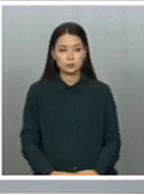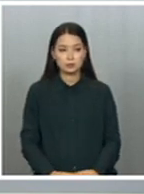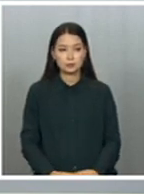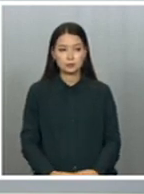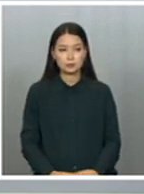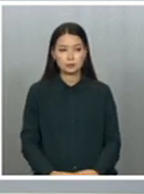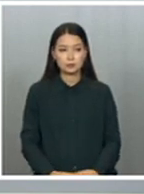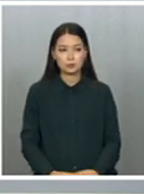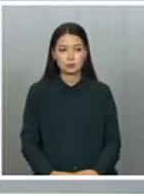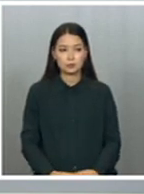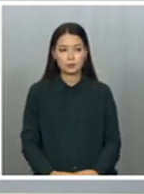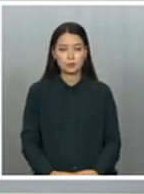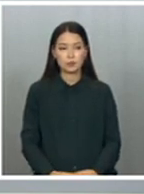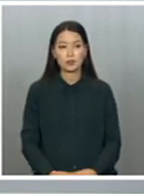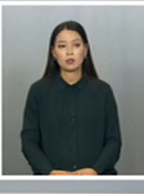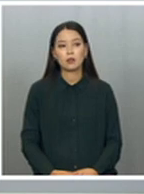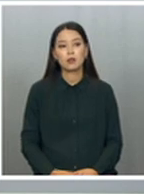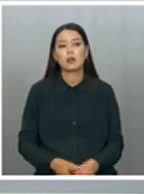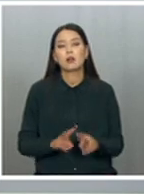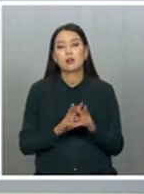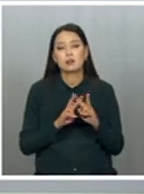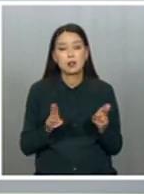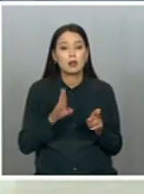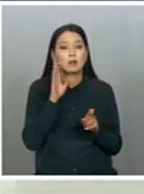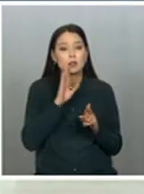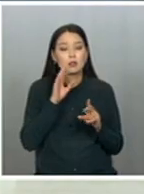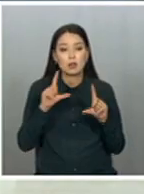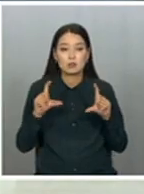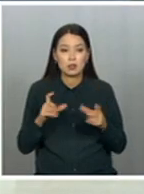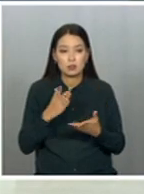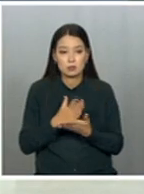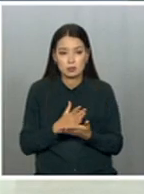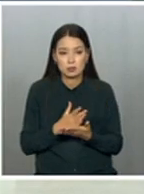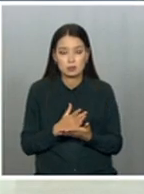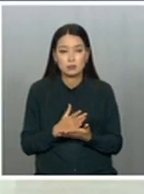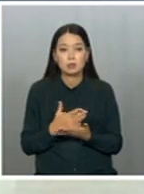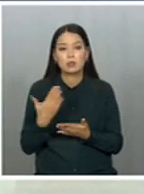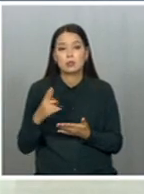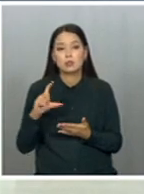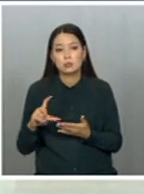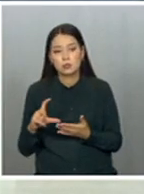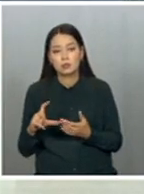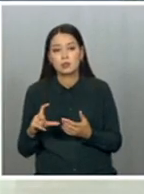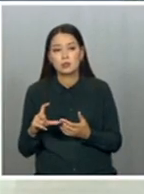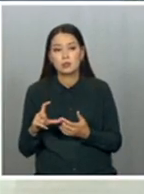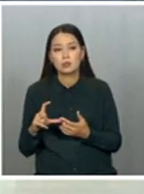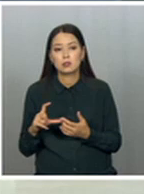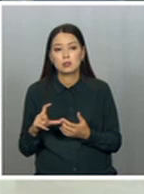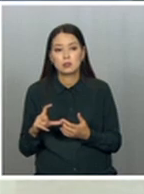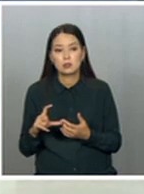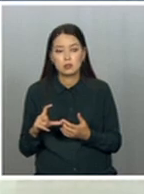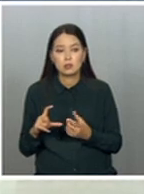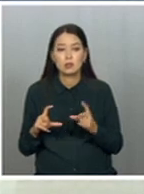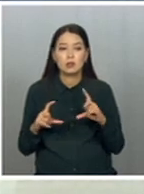Алдымен стақандарға бірдей мөлшерде су құйып аламыз. Бірінші стақанды бос қалдырамыз, ал екінші стақанға біз өсімдік